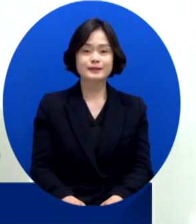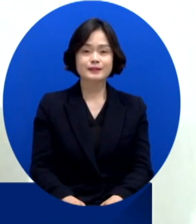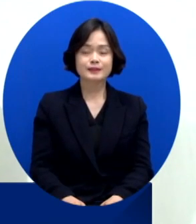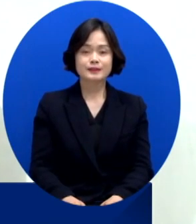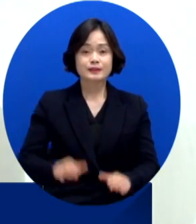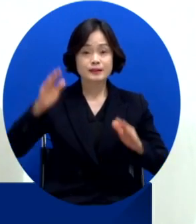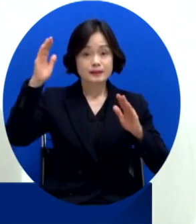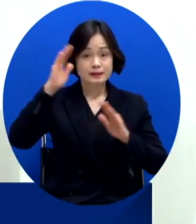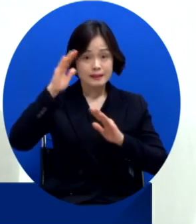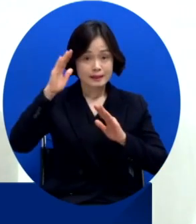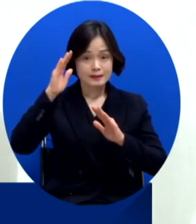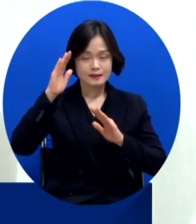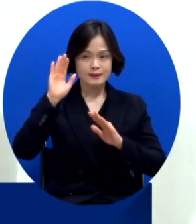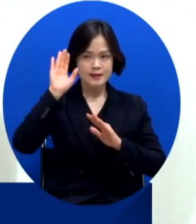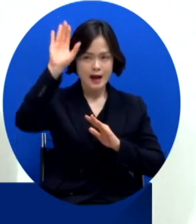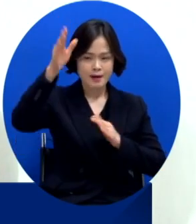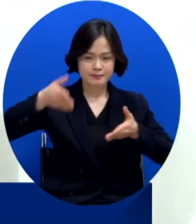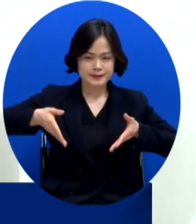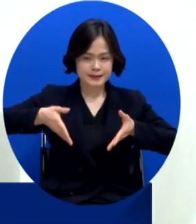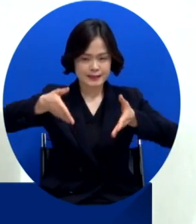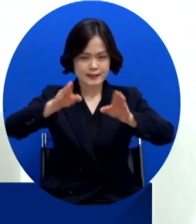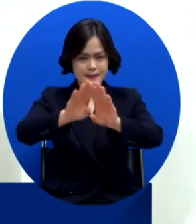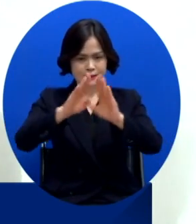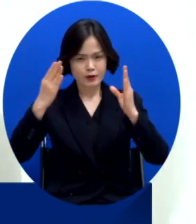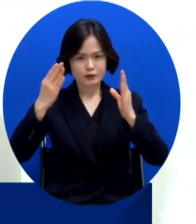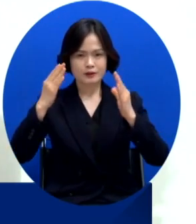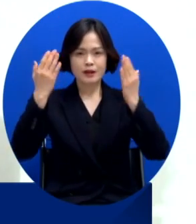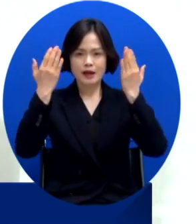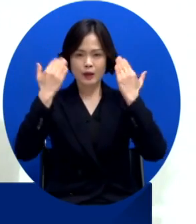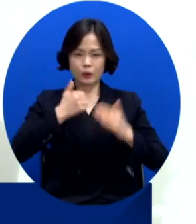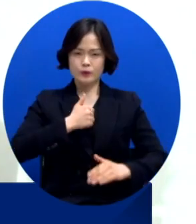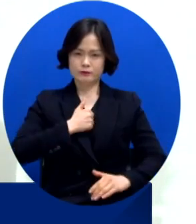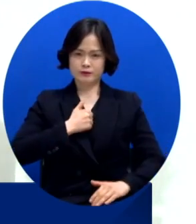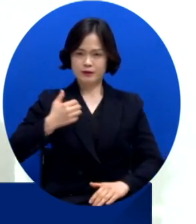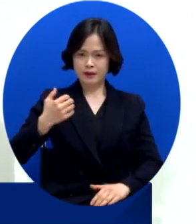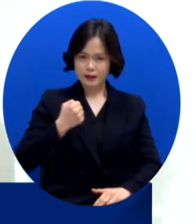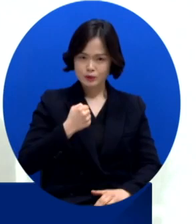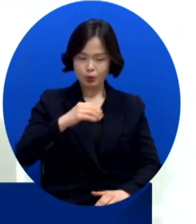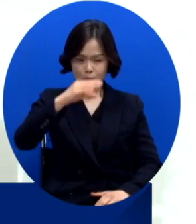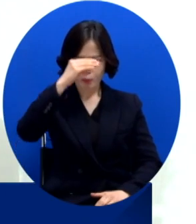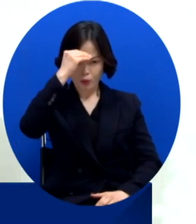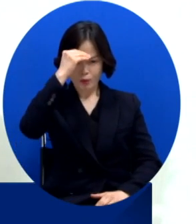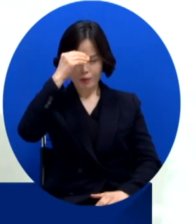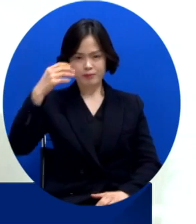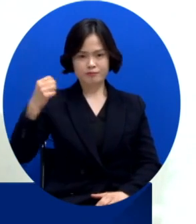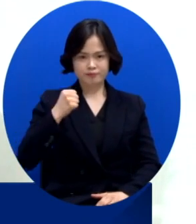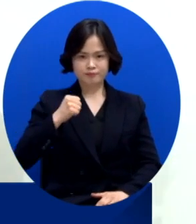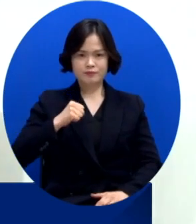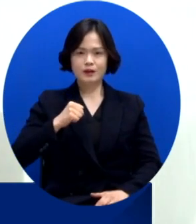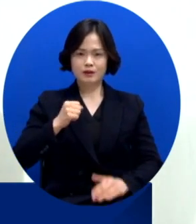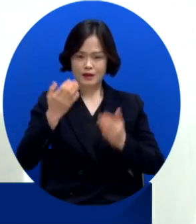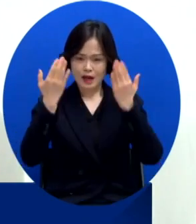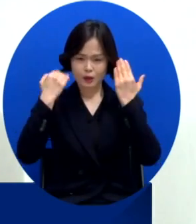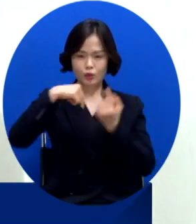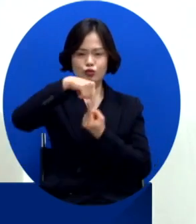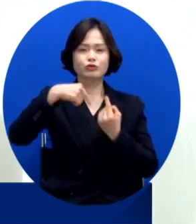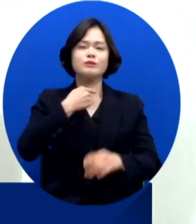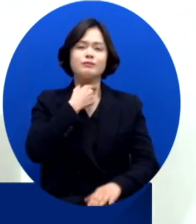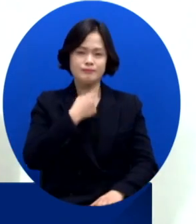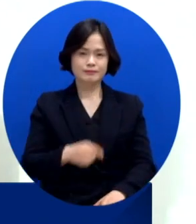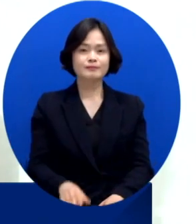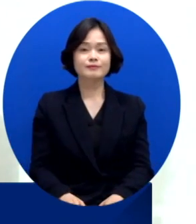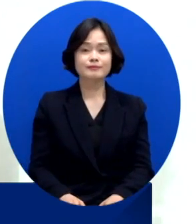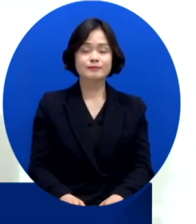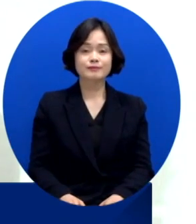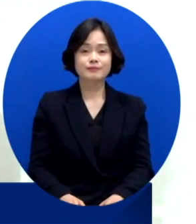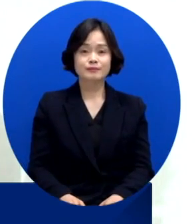잘 열어주는 그런 학교로서의 정체성, 그런 학교로서의 모델을 지향하려고 합니다. 그리고 또 굳건한